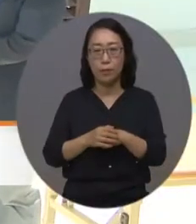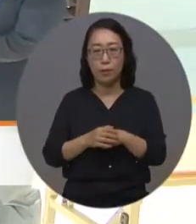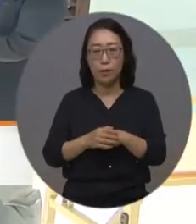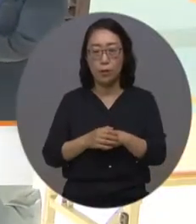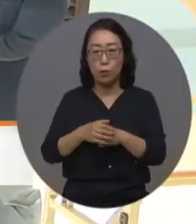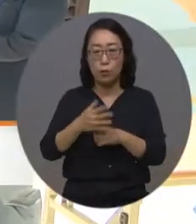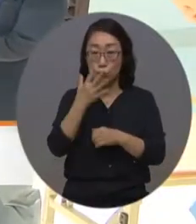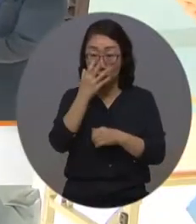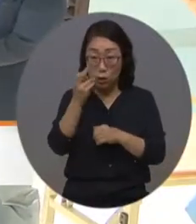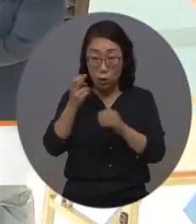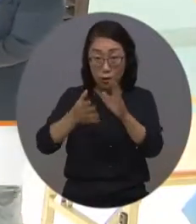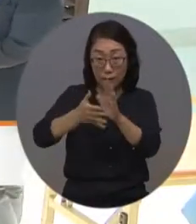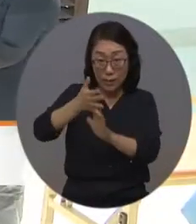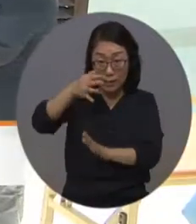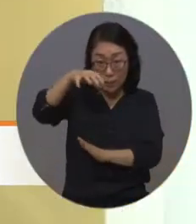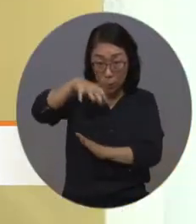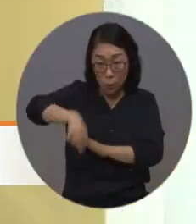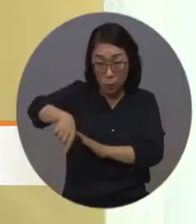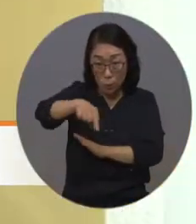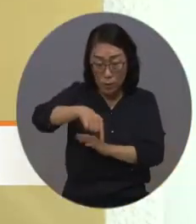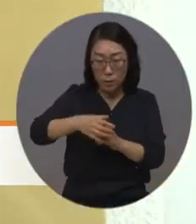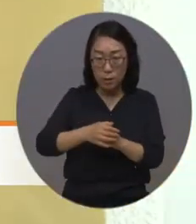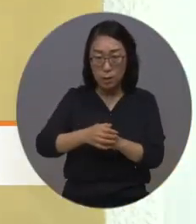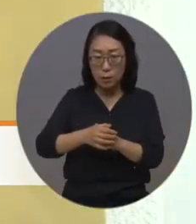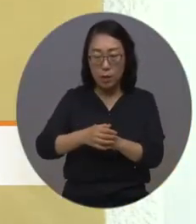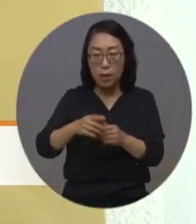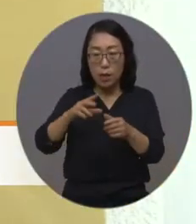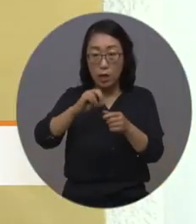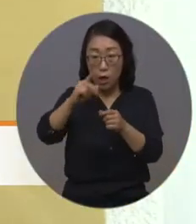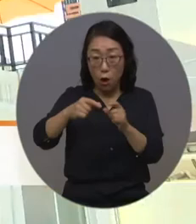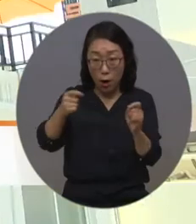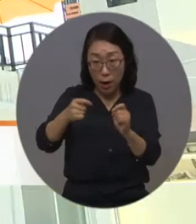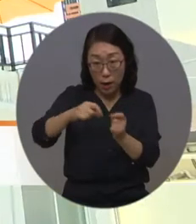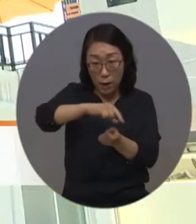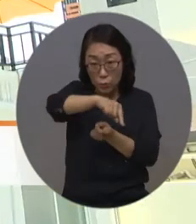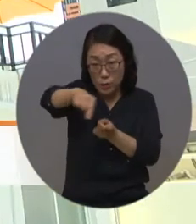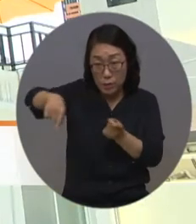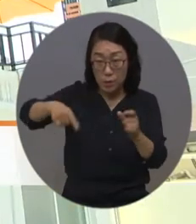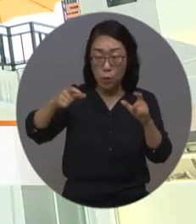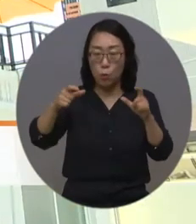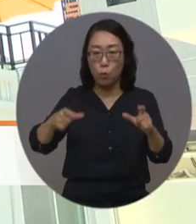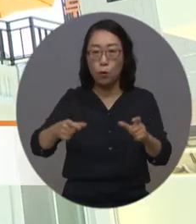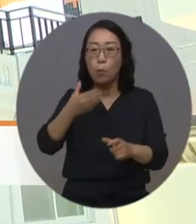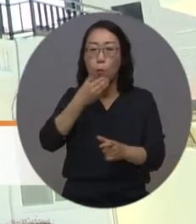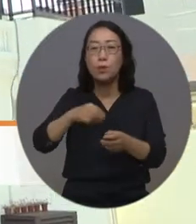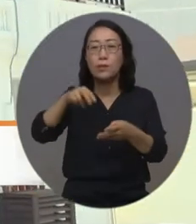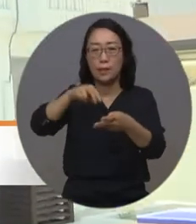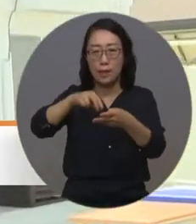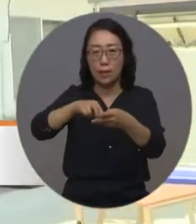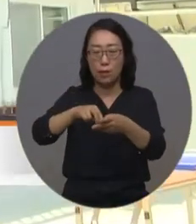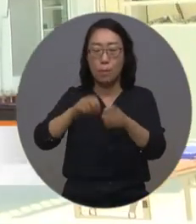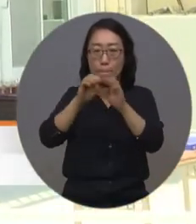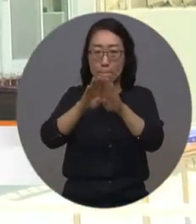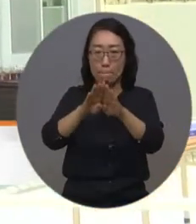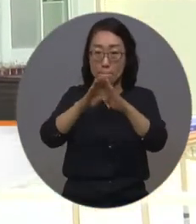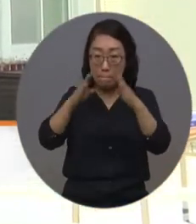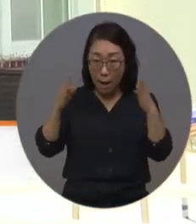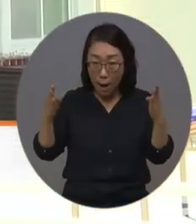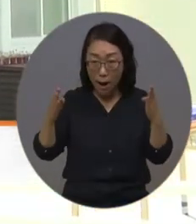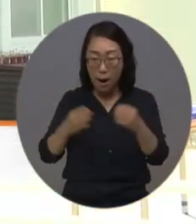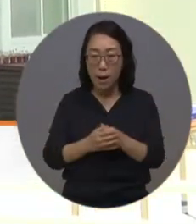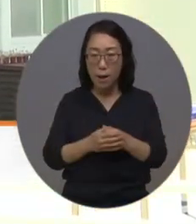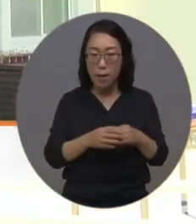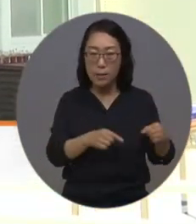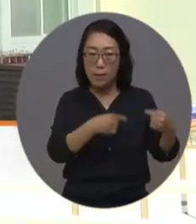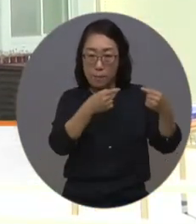순천시는 지난 23일 역세권 도시재생 사업을 통해 조성된 어울림 복지센터 개관식을 입주자와